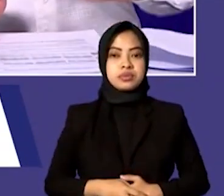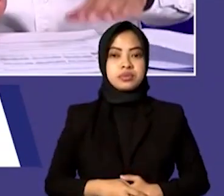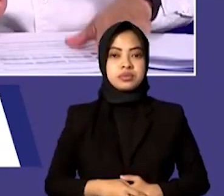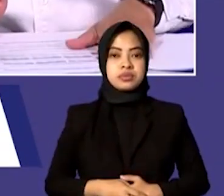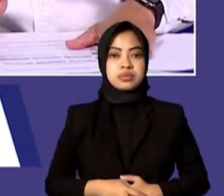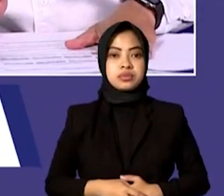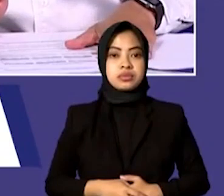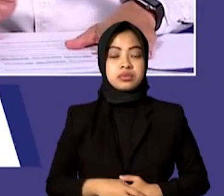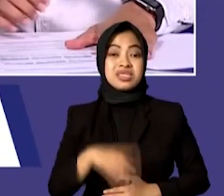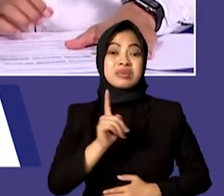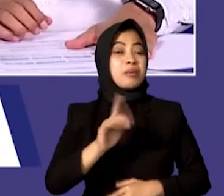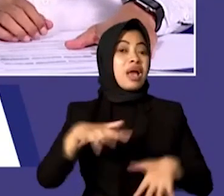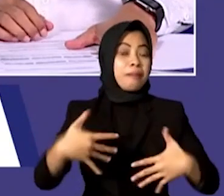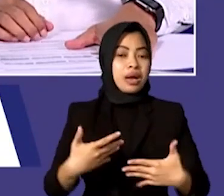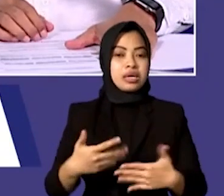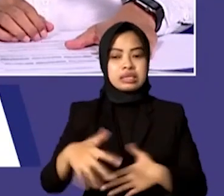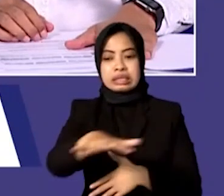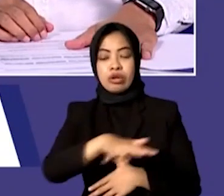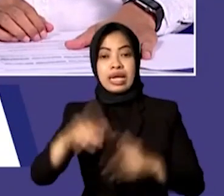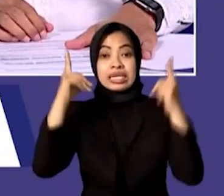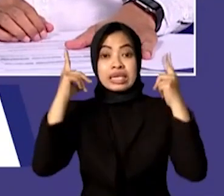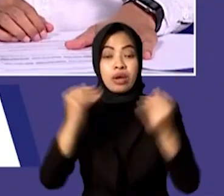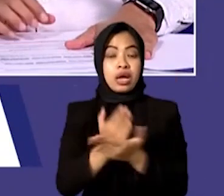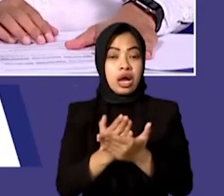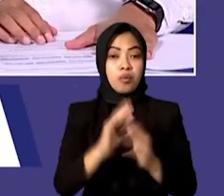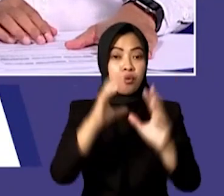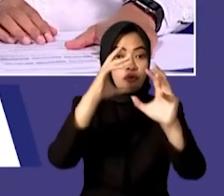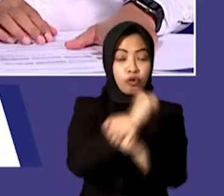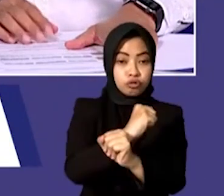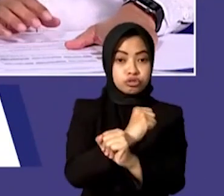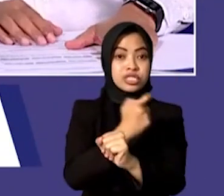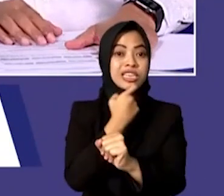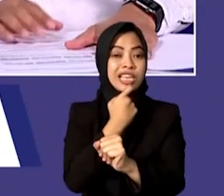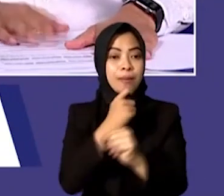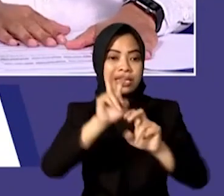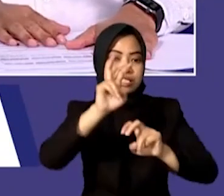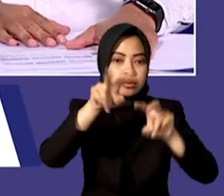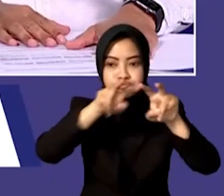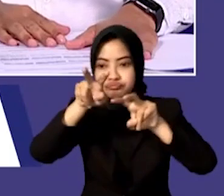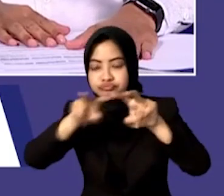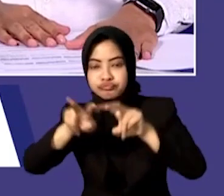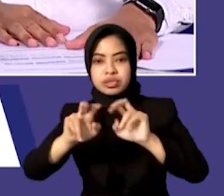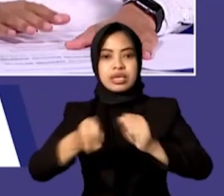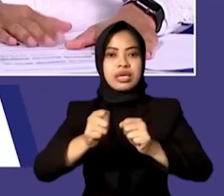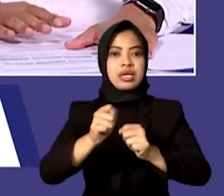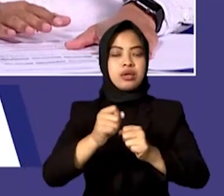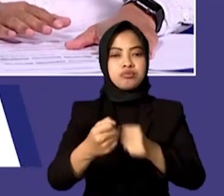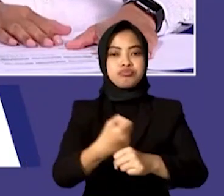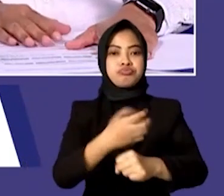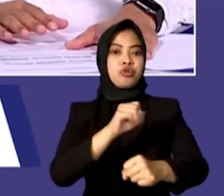karena Jawa Tengah sedang gencar memfokuskan pada peningkatan pemeriksaan coffee 19